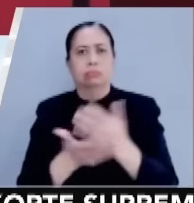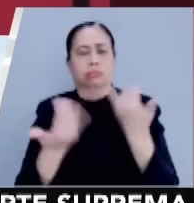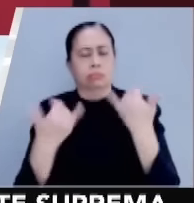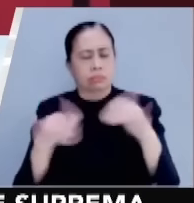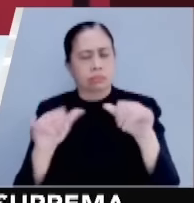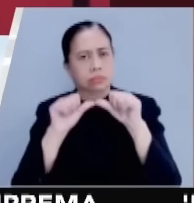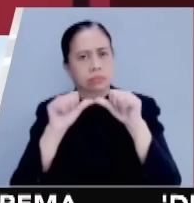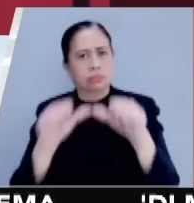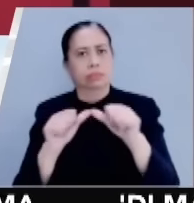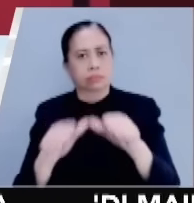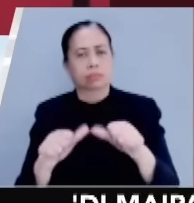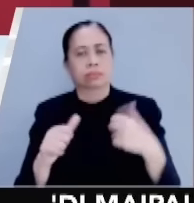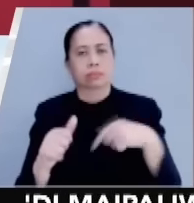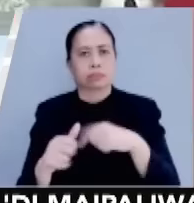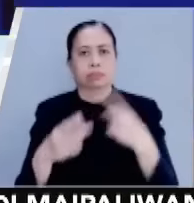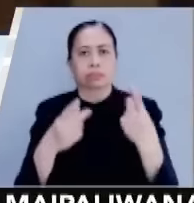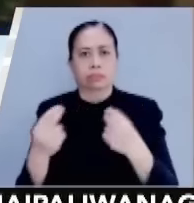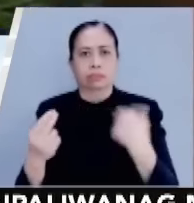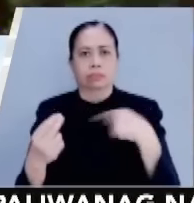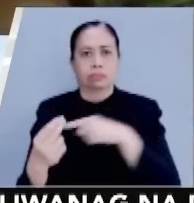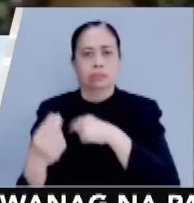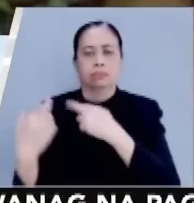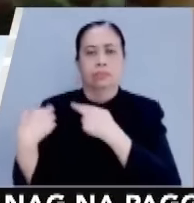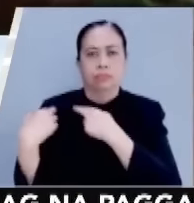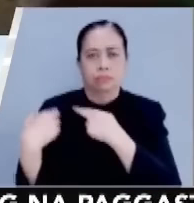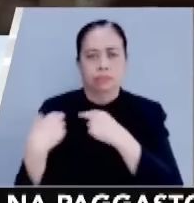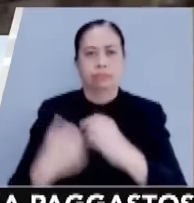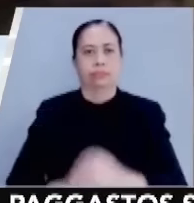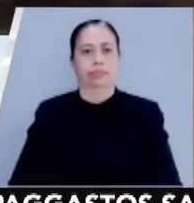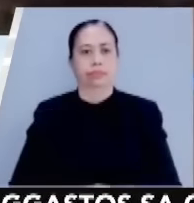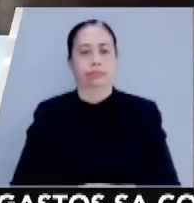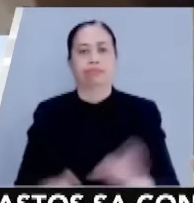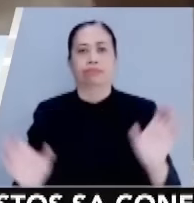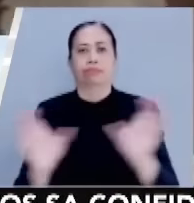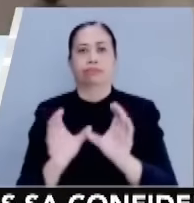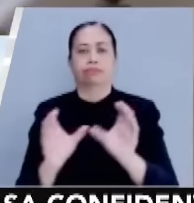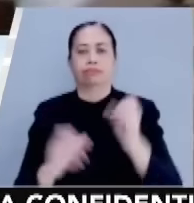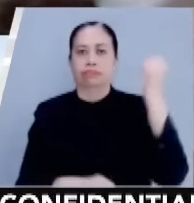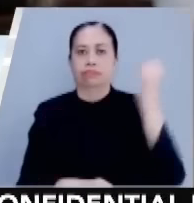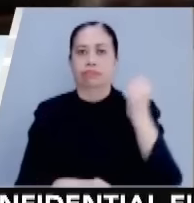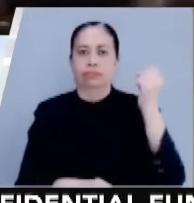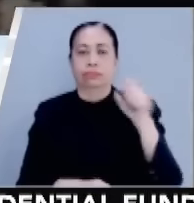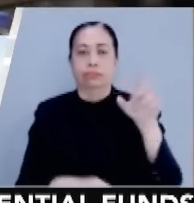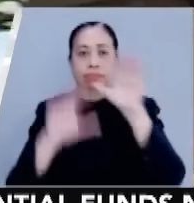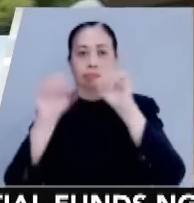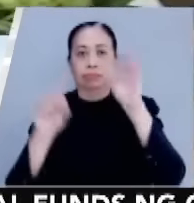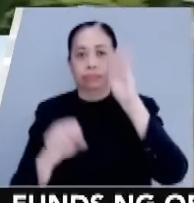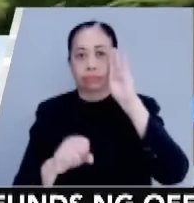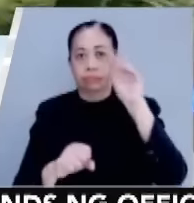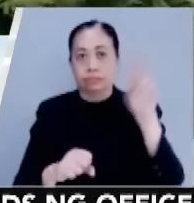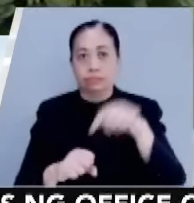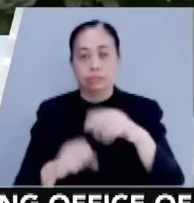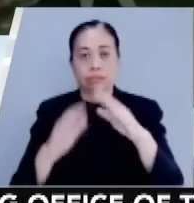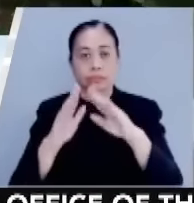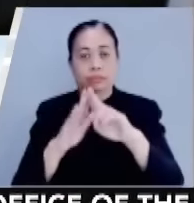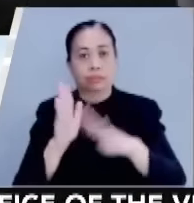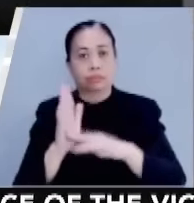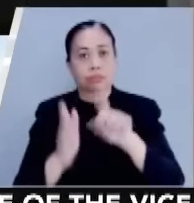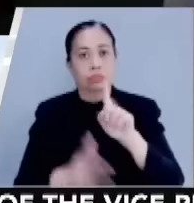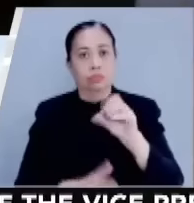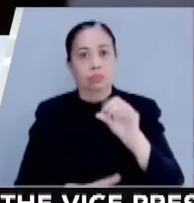nagawa natin ang ating tungkulin. Ginawang certified urgent ni Pangulong Bongbong Marcos Jr. ang House Bill